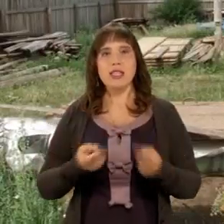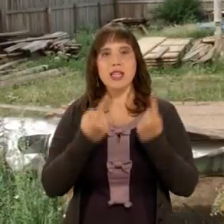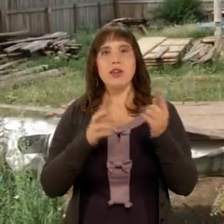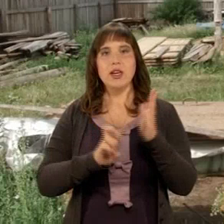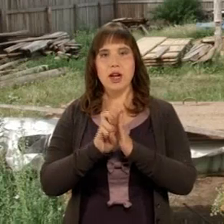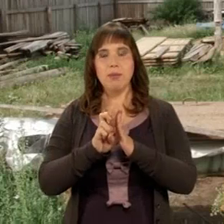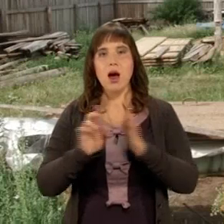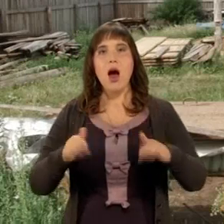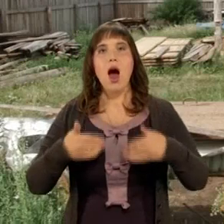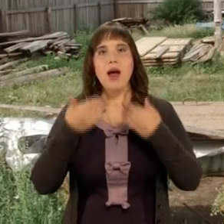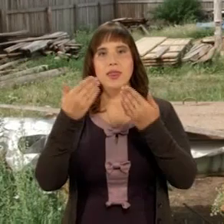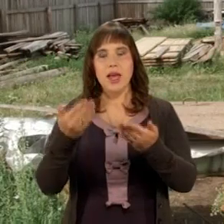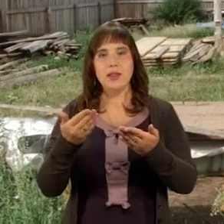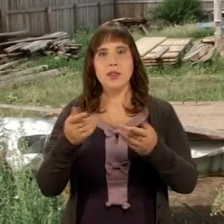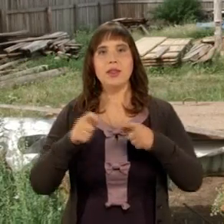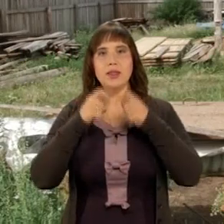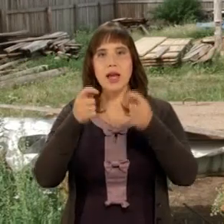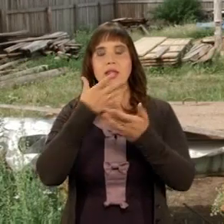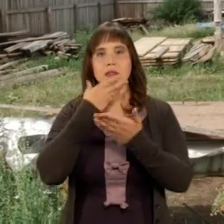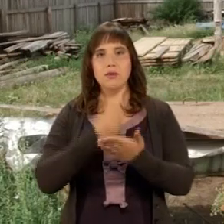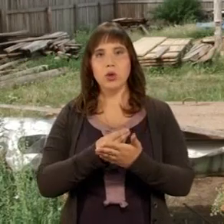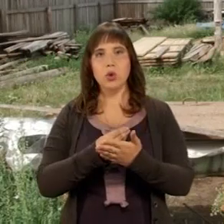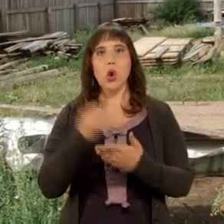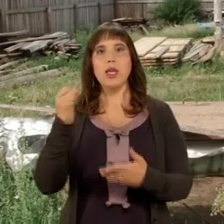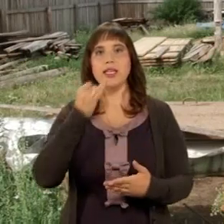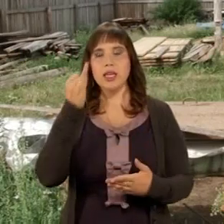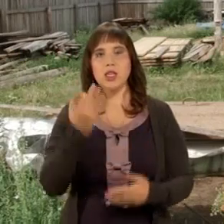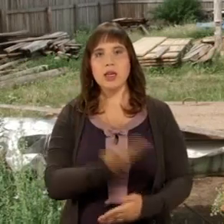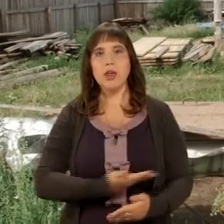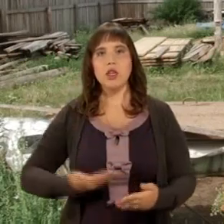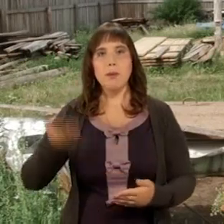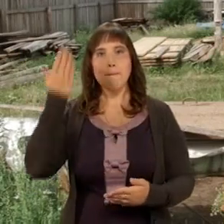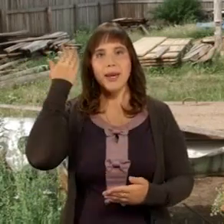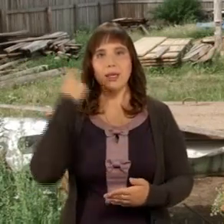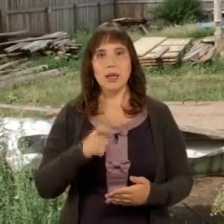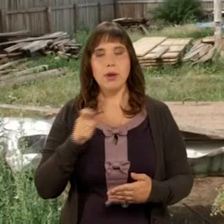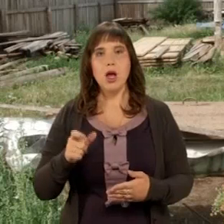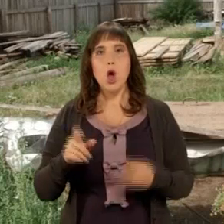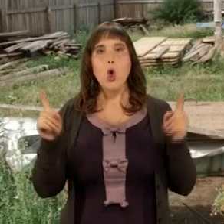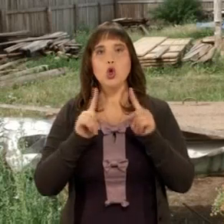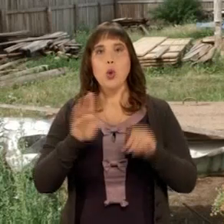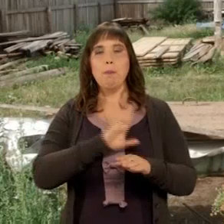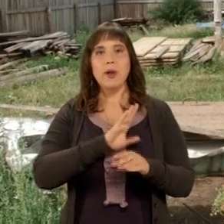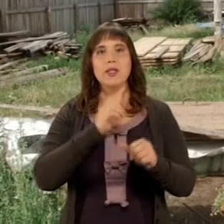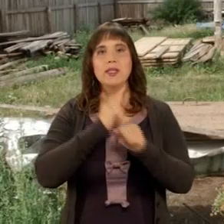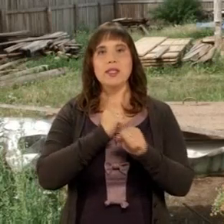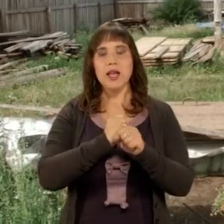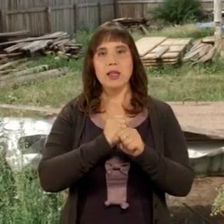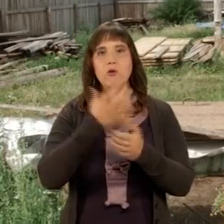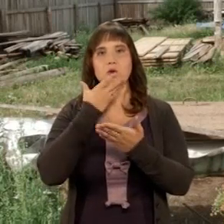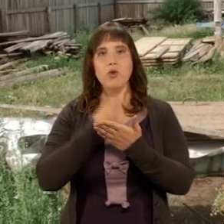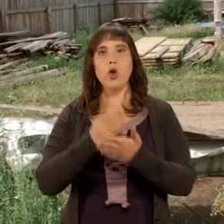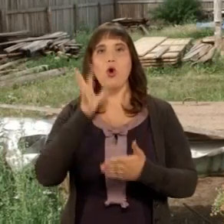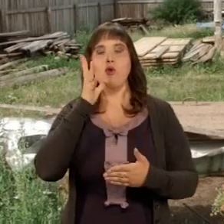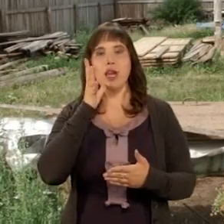храм, отдать как бы дань свою историческим нашим предкам за то, что было наделано в